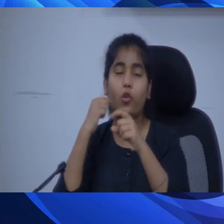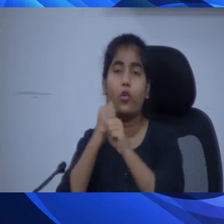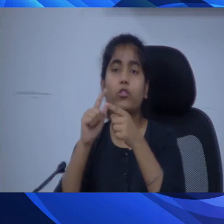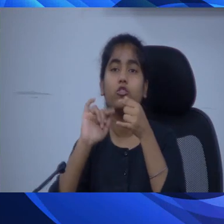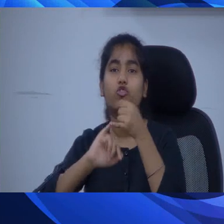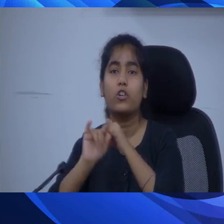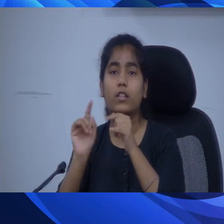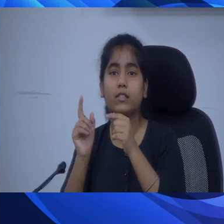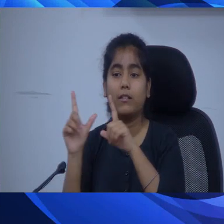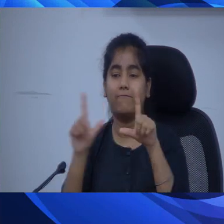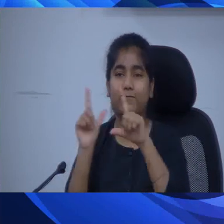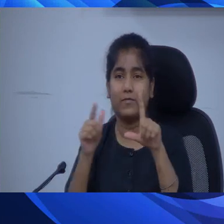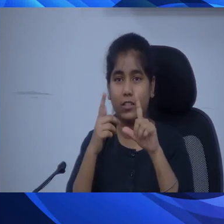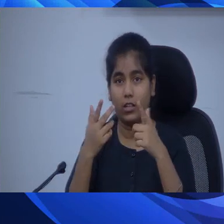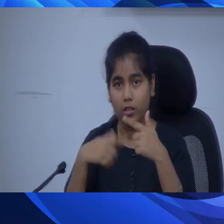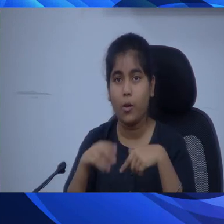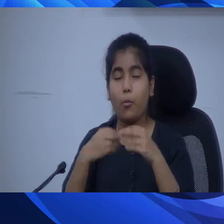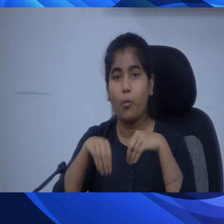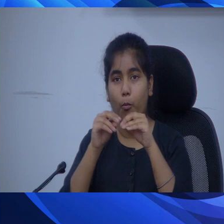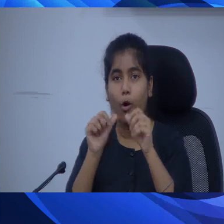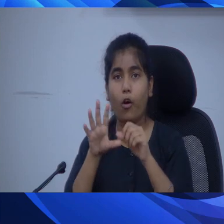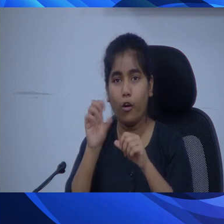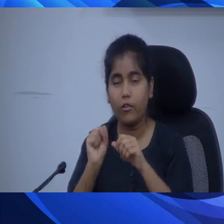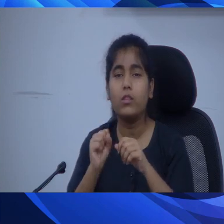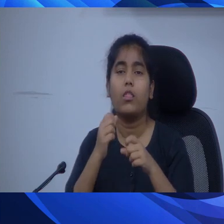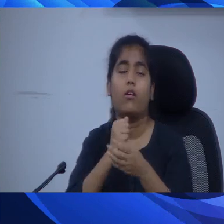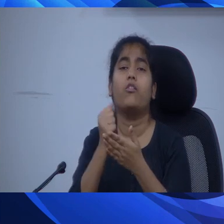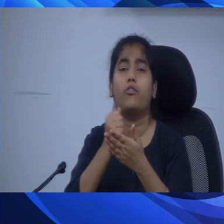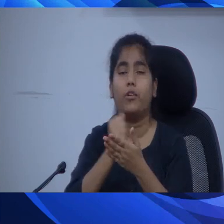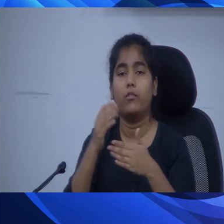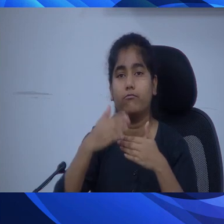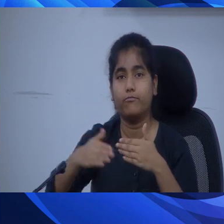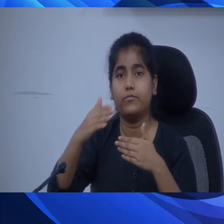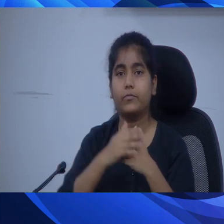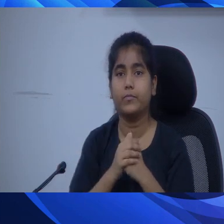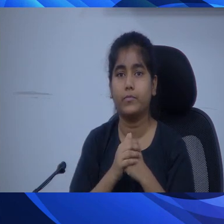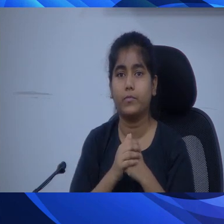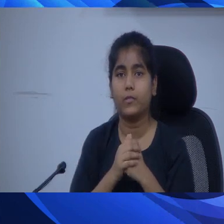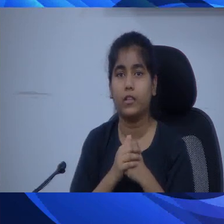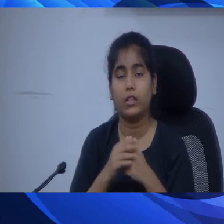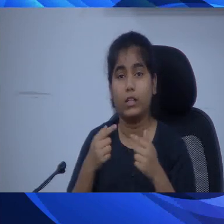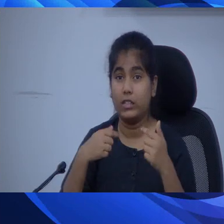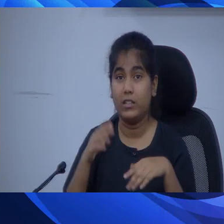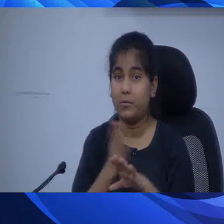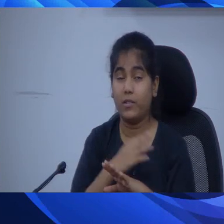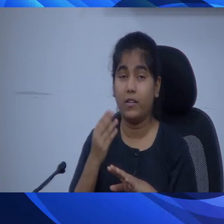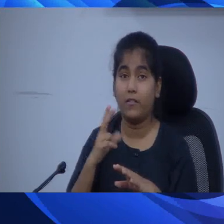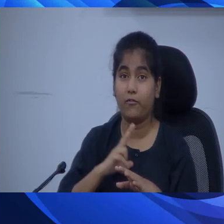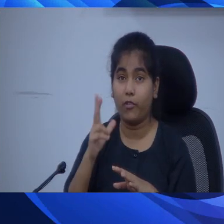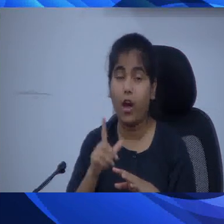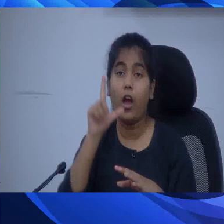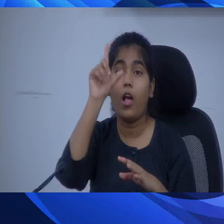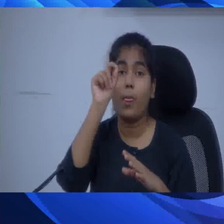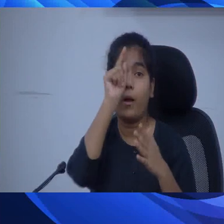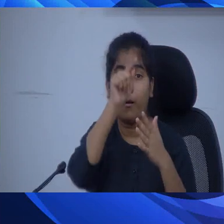फॉर ऑल अक्रॉस इंडिया जो हम सुगम्यता ला रहे हैं उसको लाने की कोशिश कर रहे हैं। नेक्स्ट, जैसे मैंने बताया कि 10